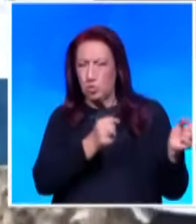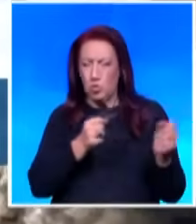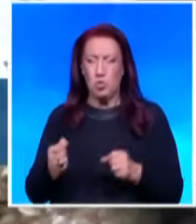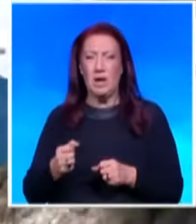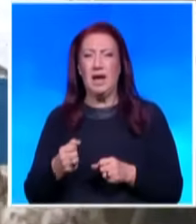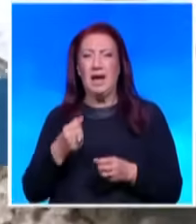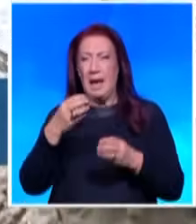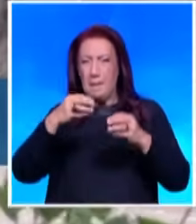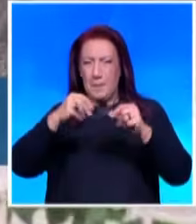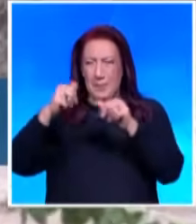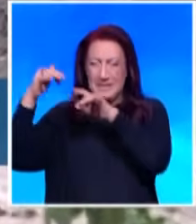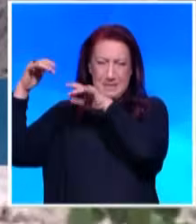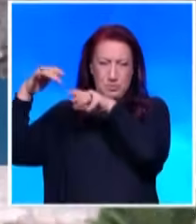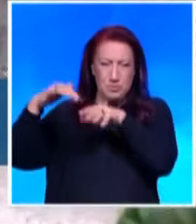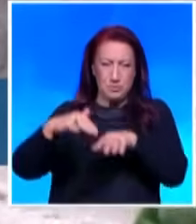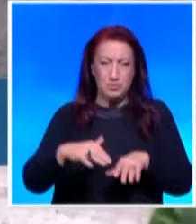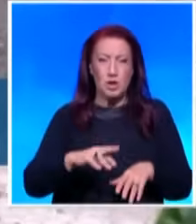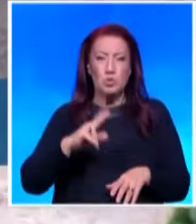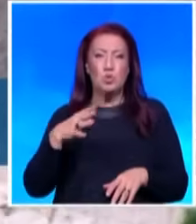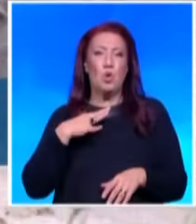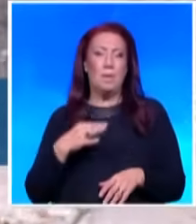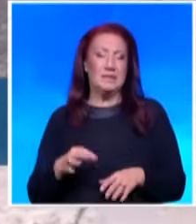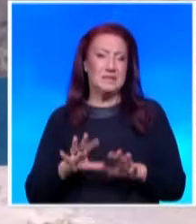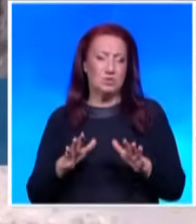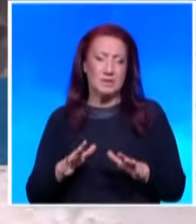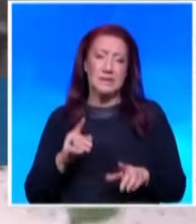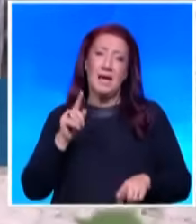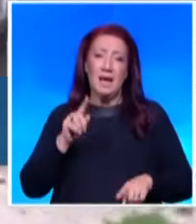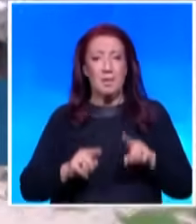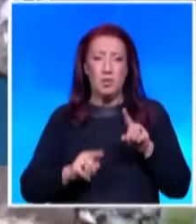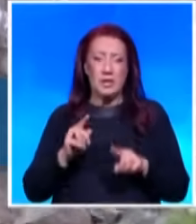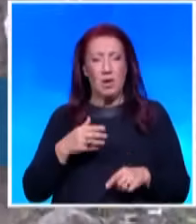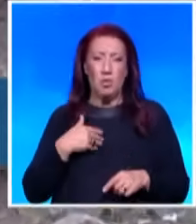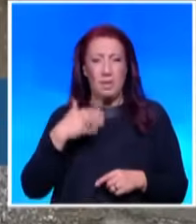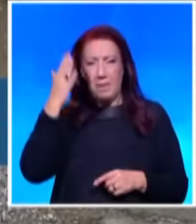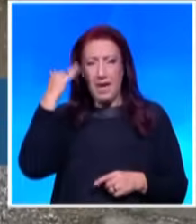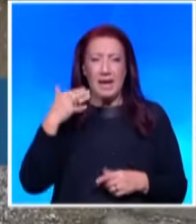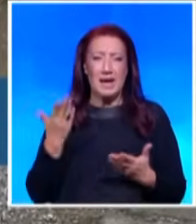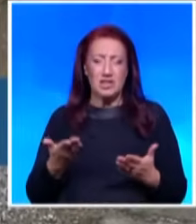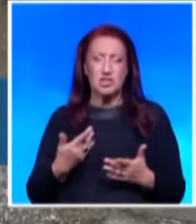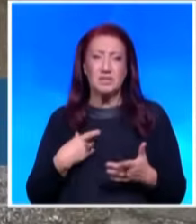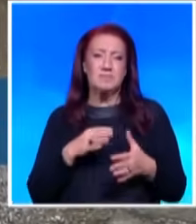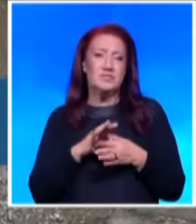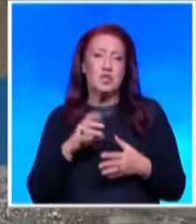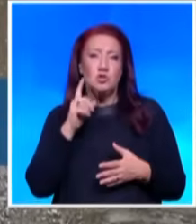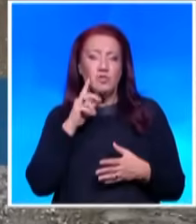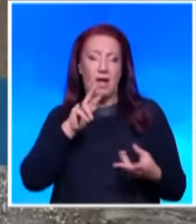опасни ситуации. Понякога стават и грешки, които са свързани с човешки фактор, а